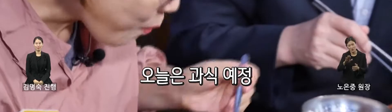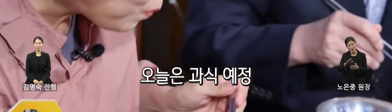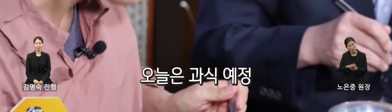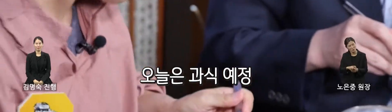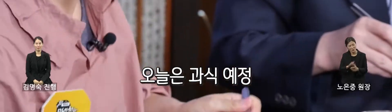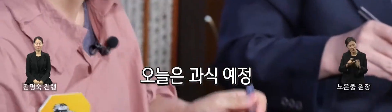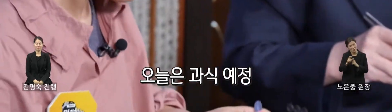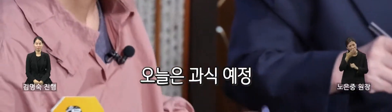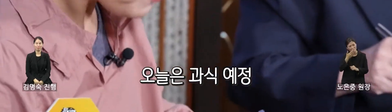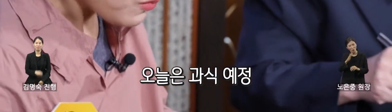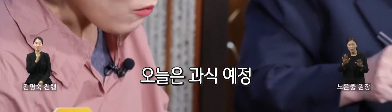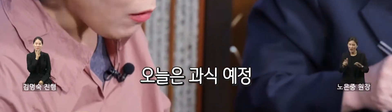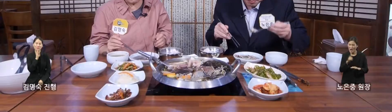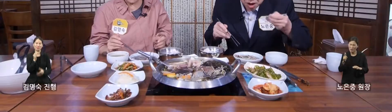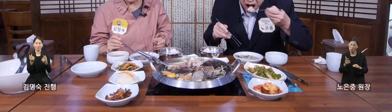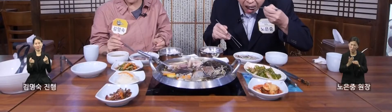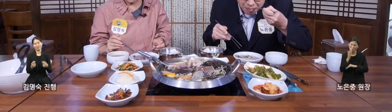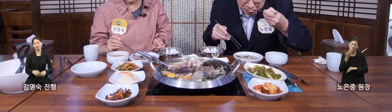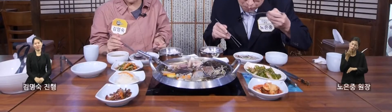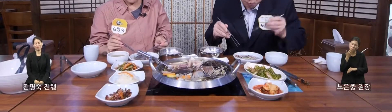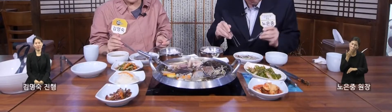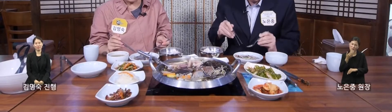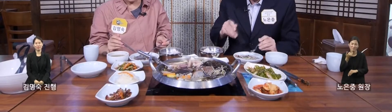어쩌다 하루쯤은 이런 날도 괜찮겠죠?